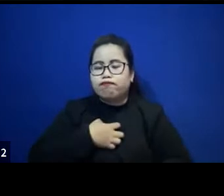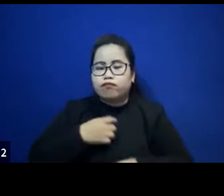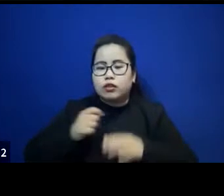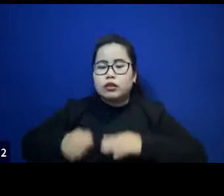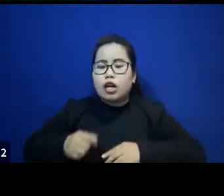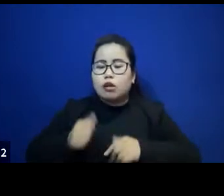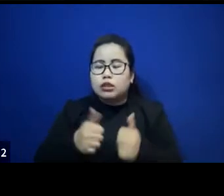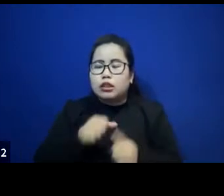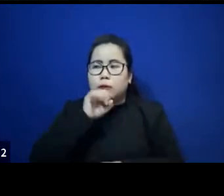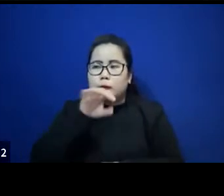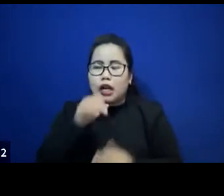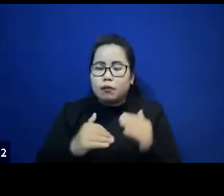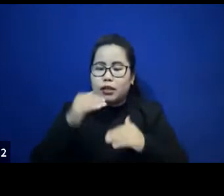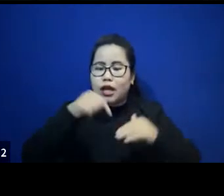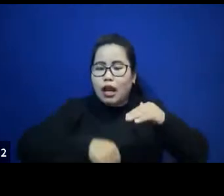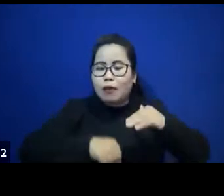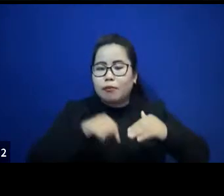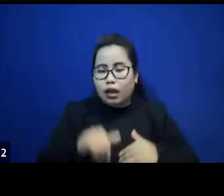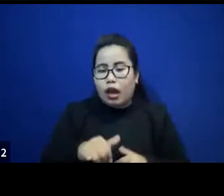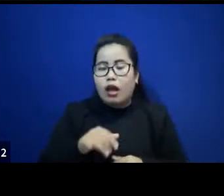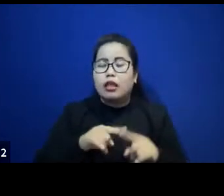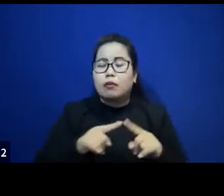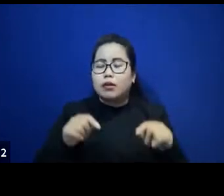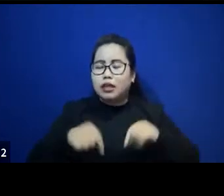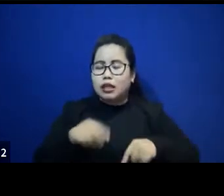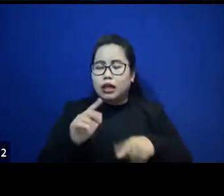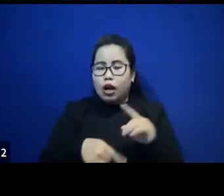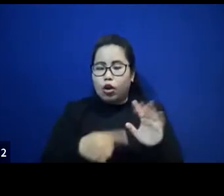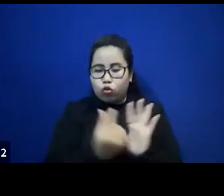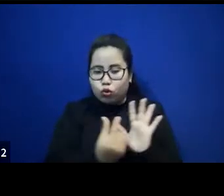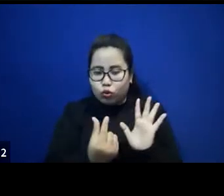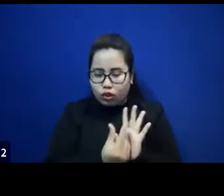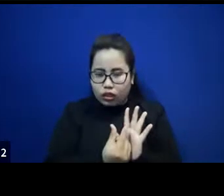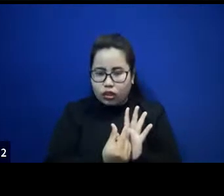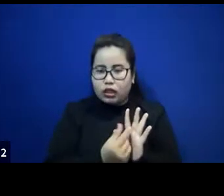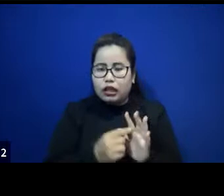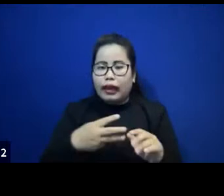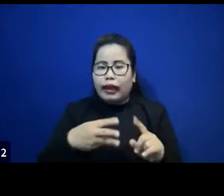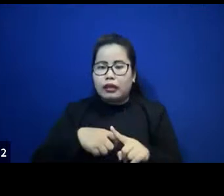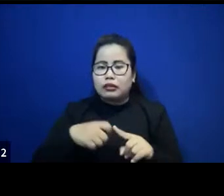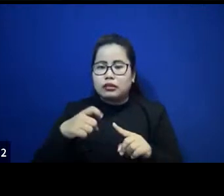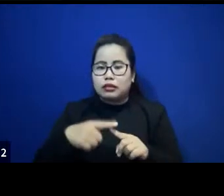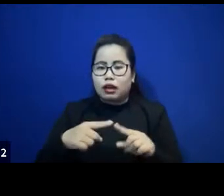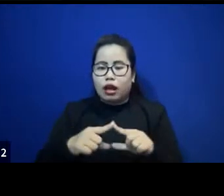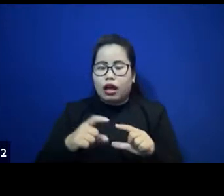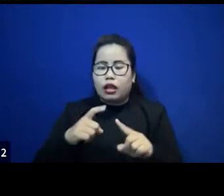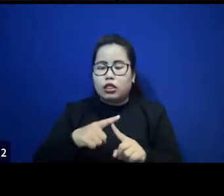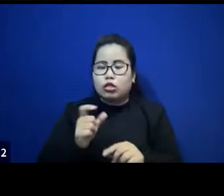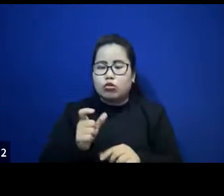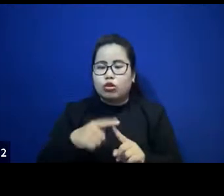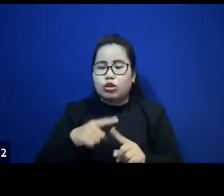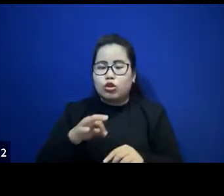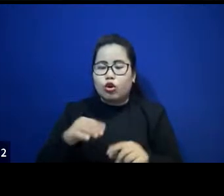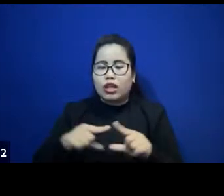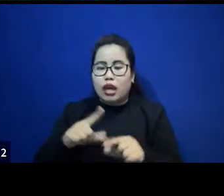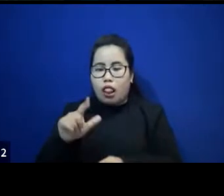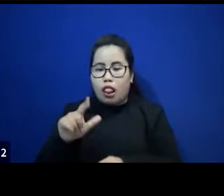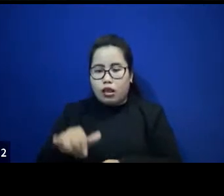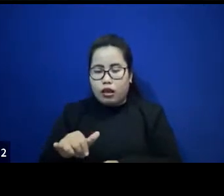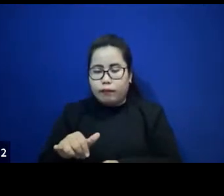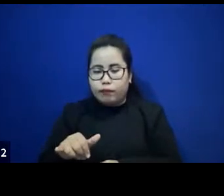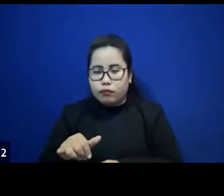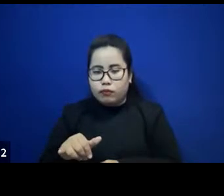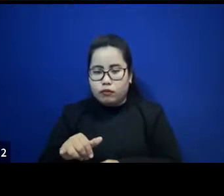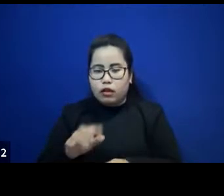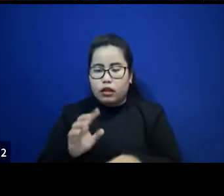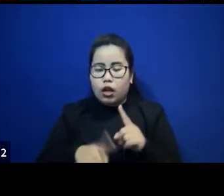dan sudah jadi jadi para umum undang-undang sifatnya ekstrateritorial ini mampu belum dapet2 ya Yahudi ada yang